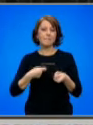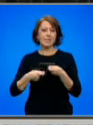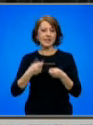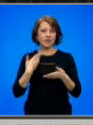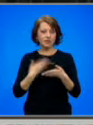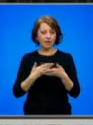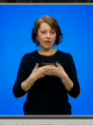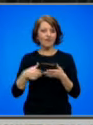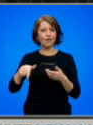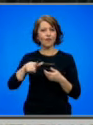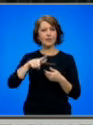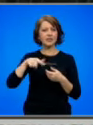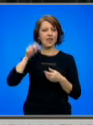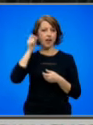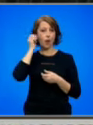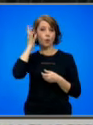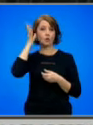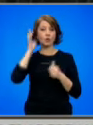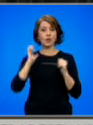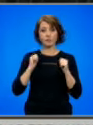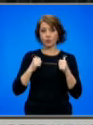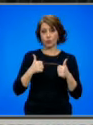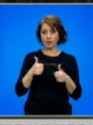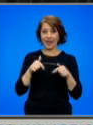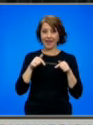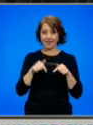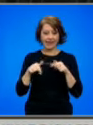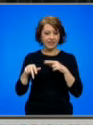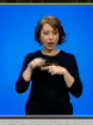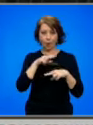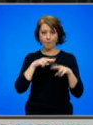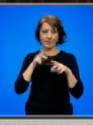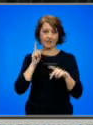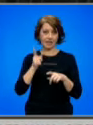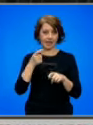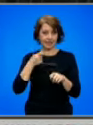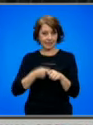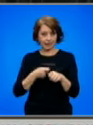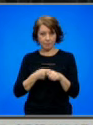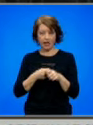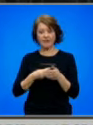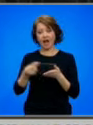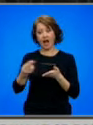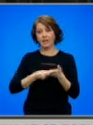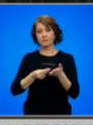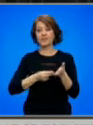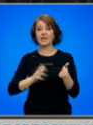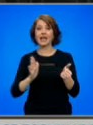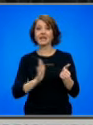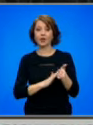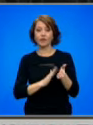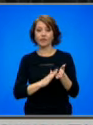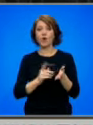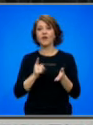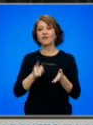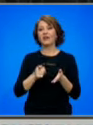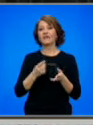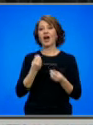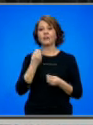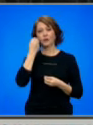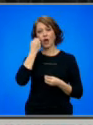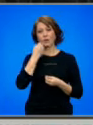на културата и туризма. Тези комисии трябва да бъдат създадени, както разписани в договор за приятелство и добросъседство от